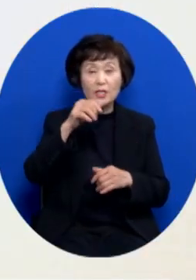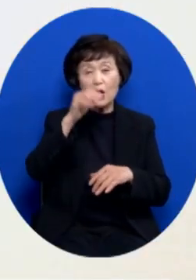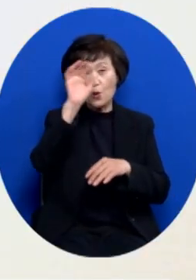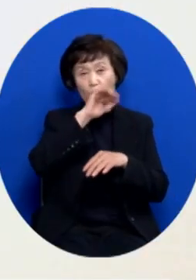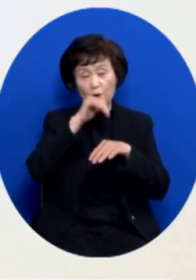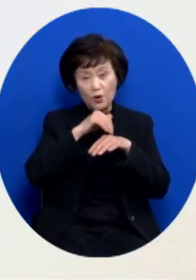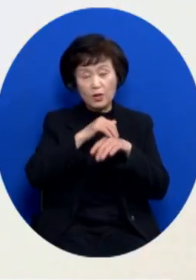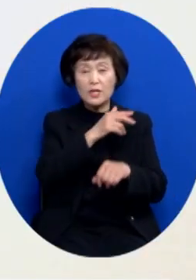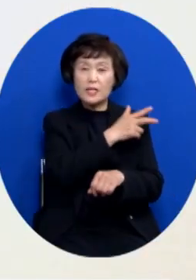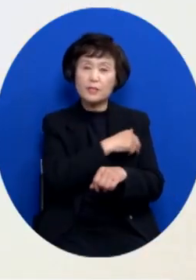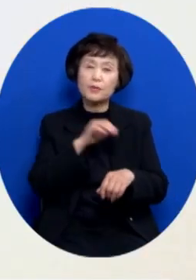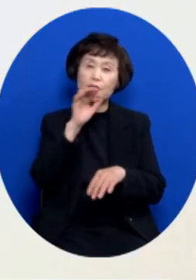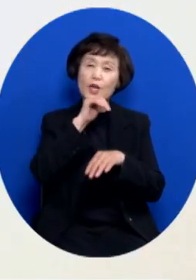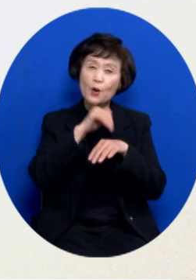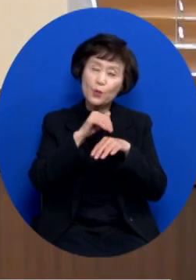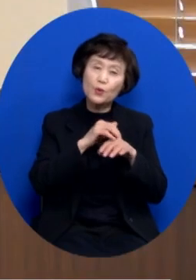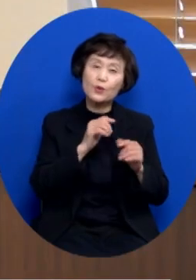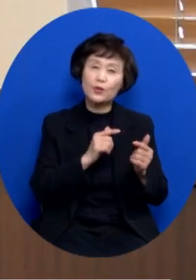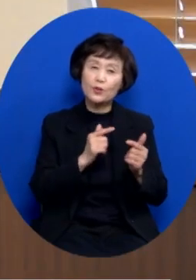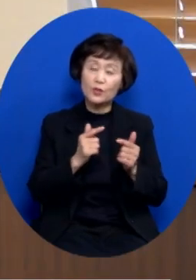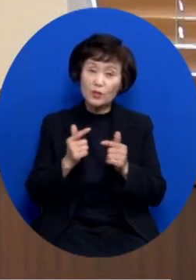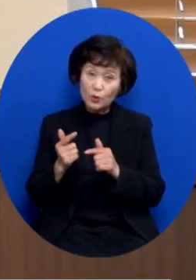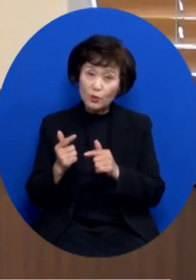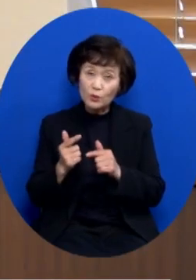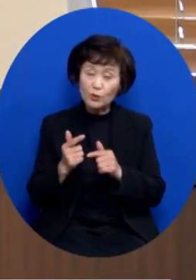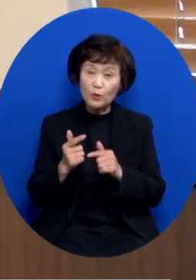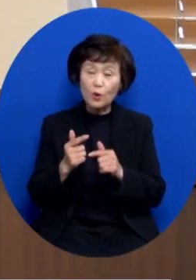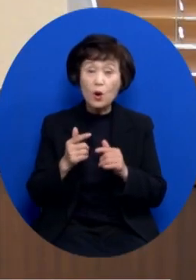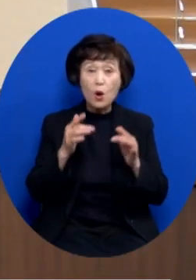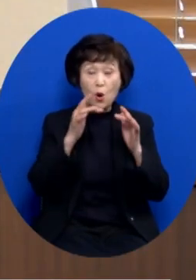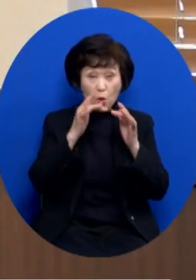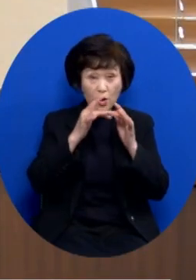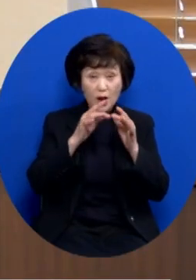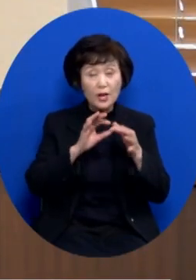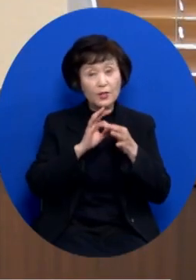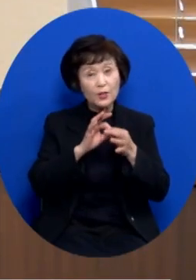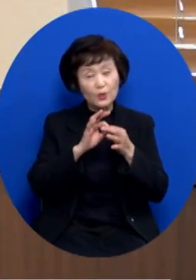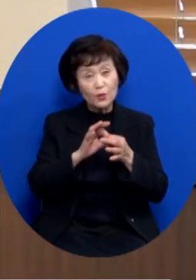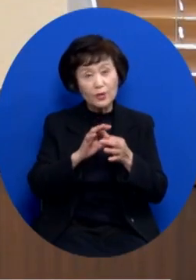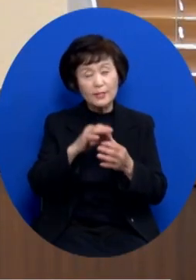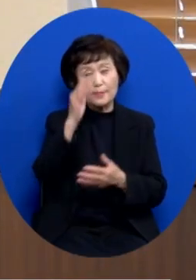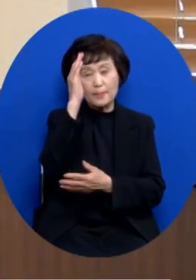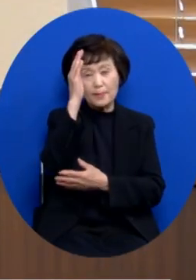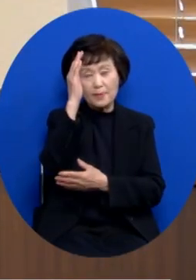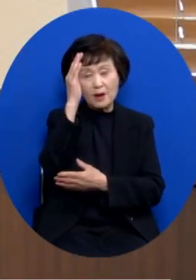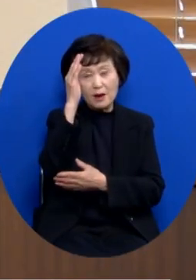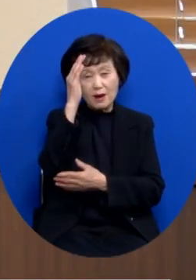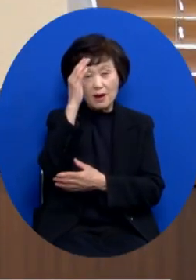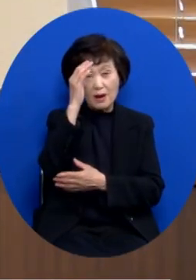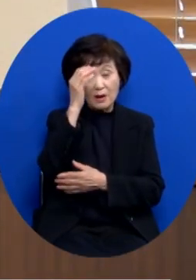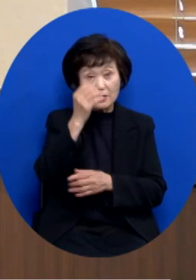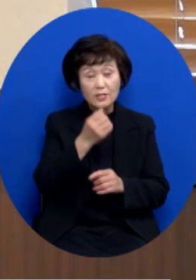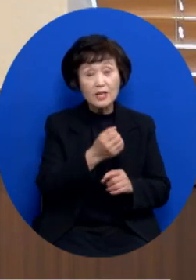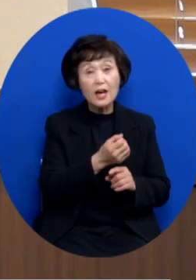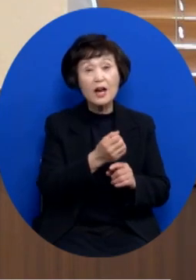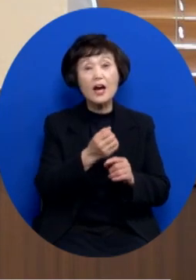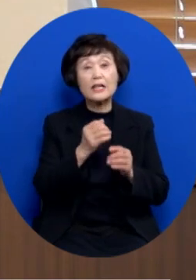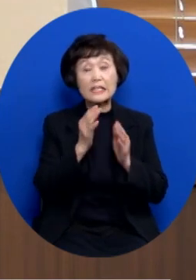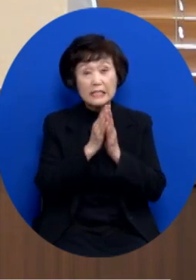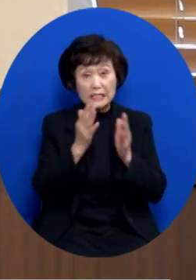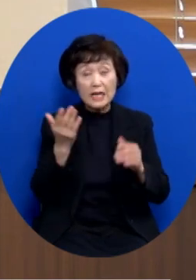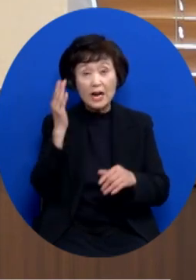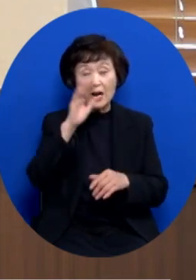집사 훈련이라든가 이런 것을 온라인으로 다양한 강좌를 제공을 해서 학위도